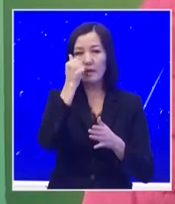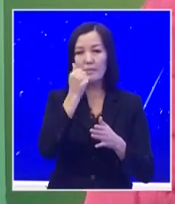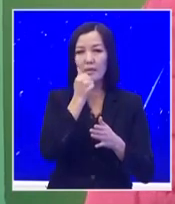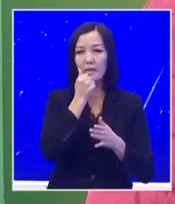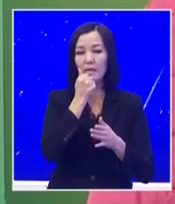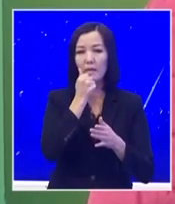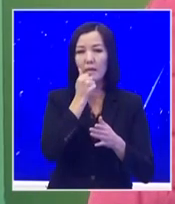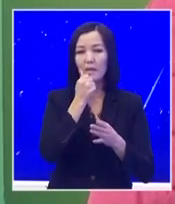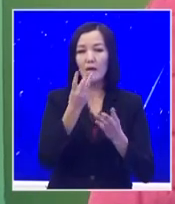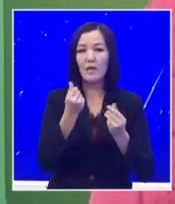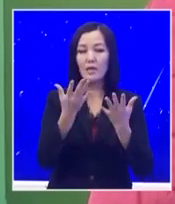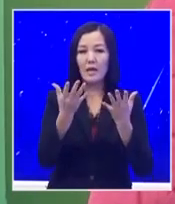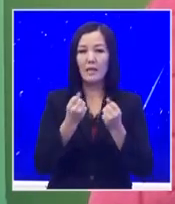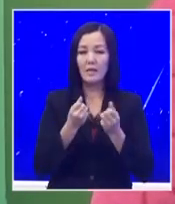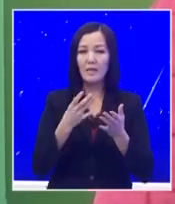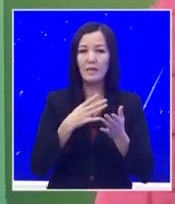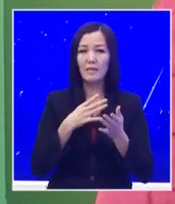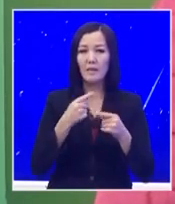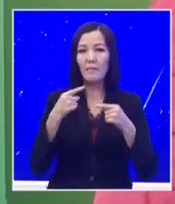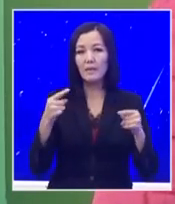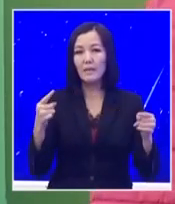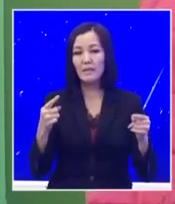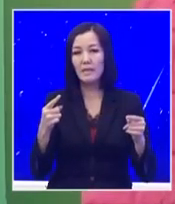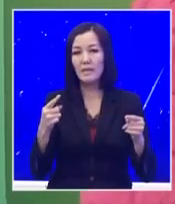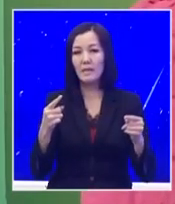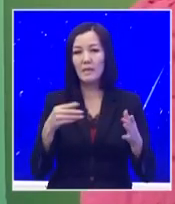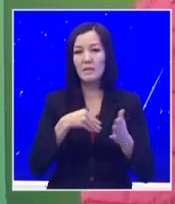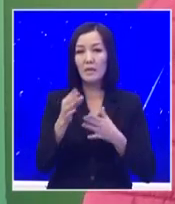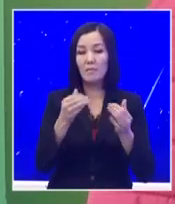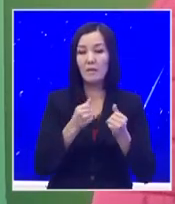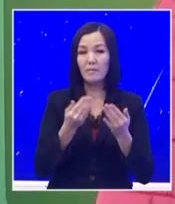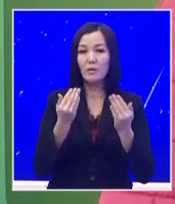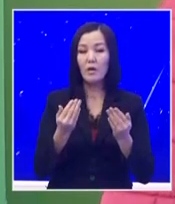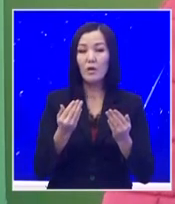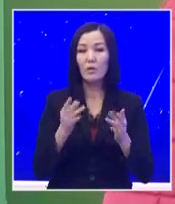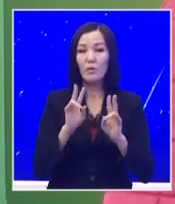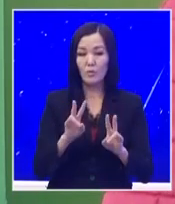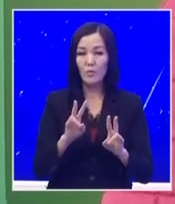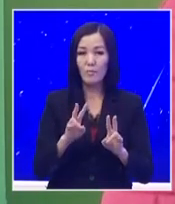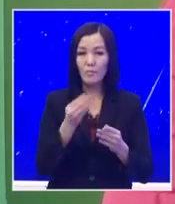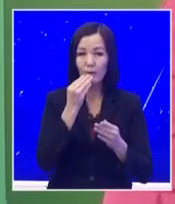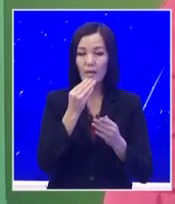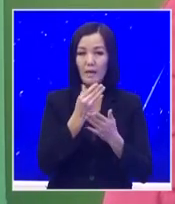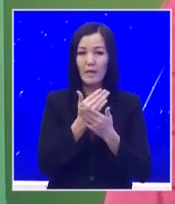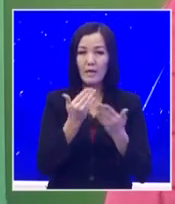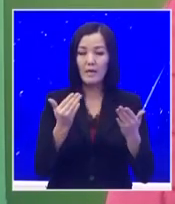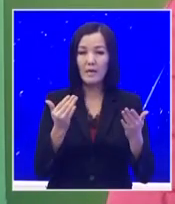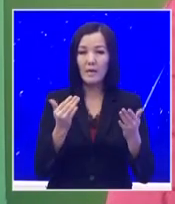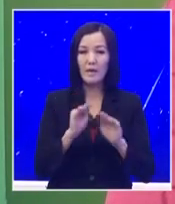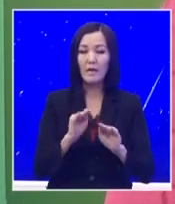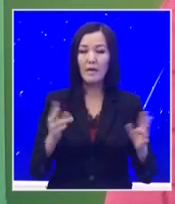Көбінесе ақшалай алған кезде басқа заттарға жаратып қоямыз. Но енді деген балалардың өзіне керек қажетті